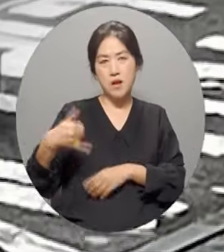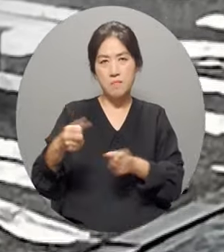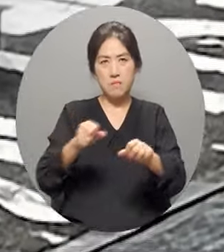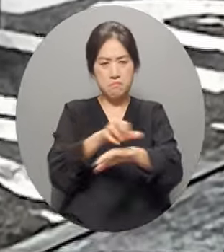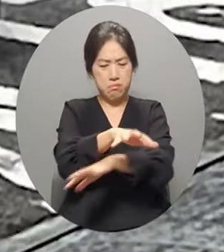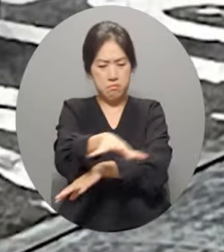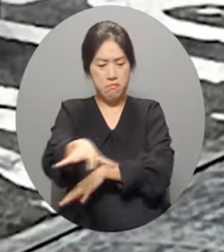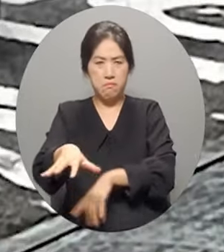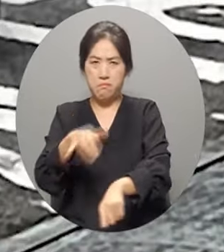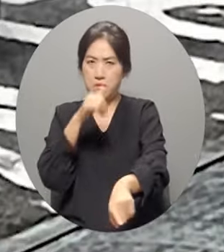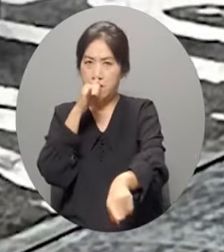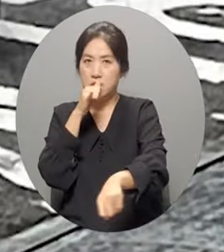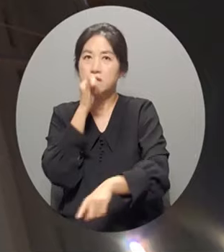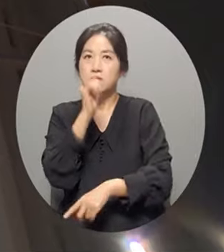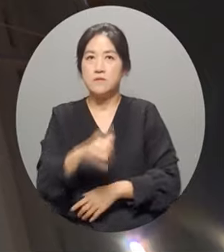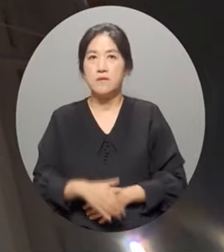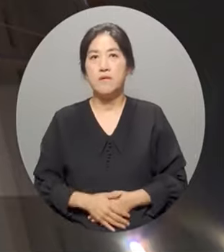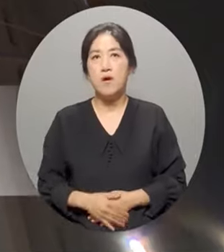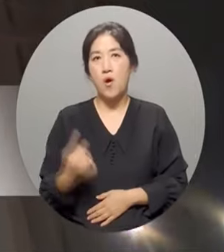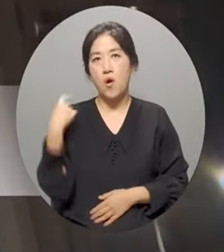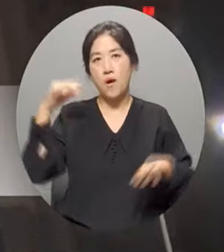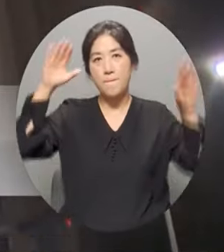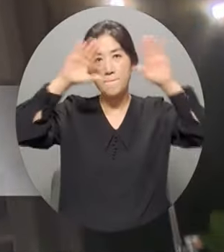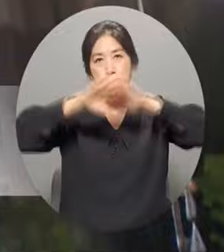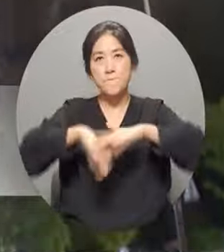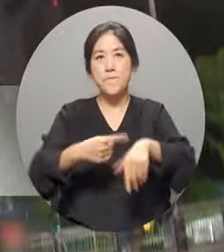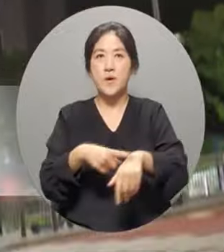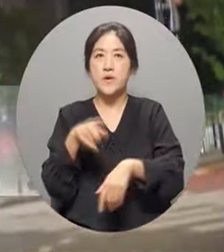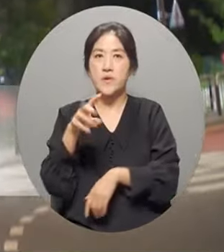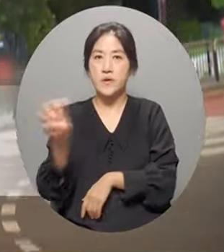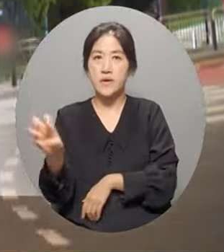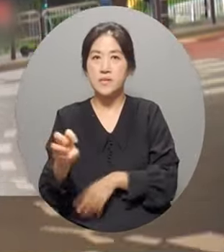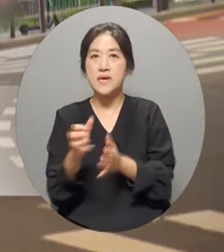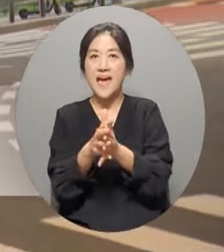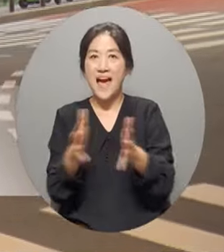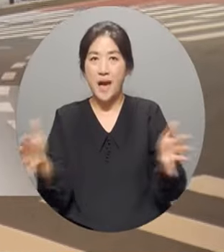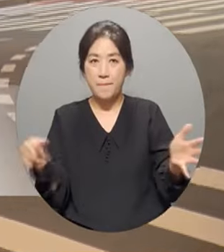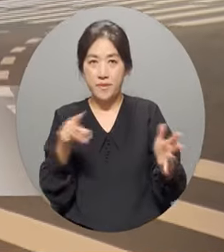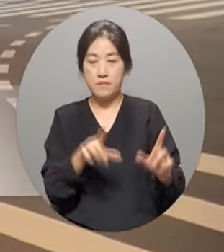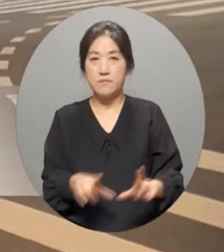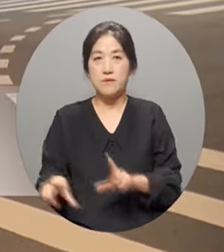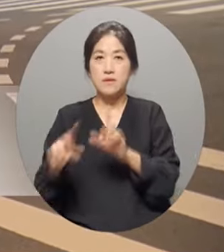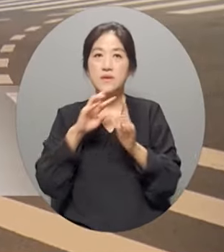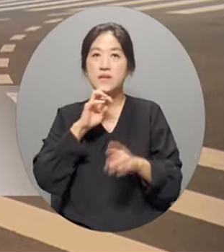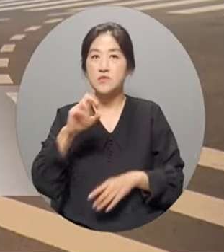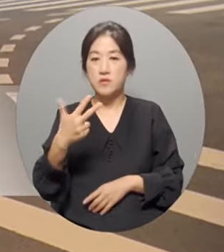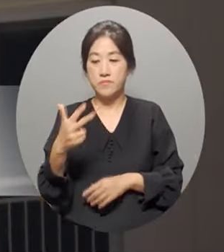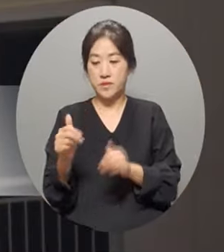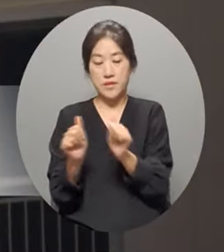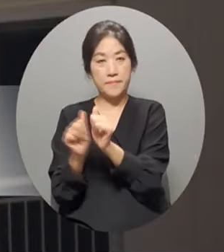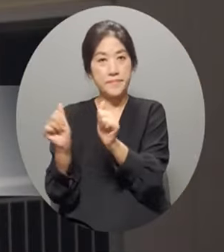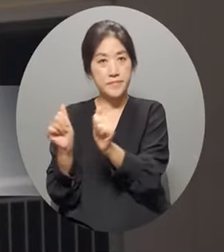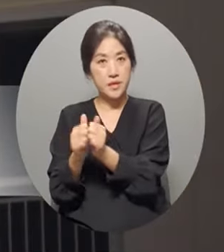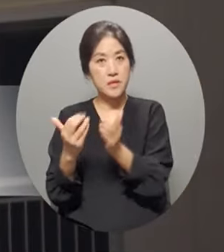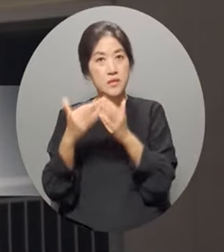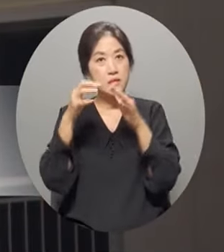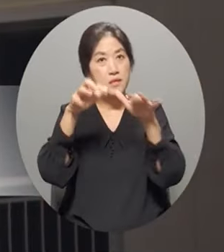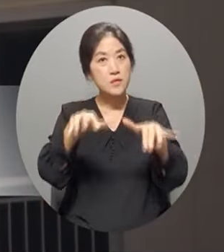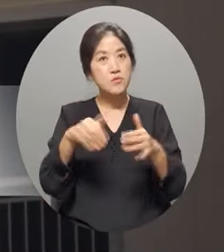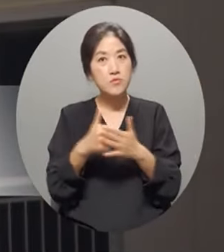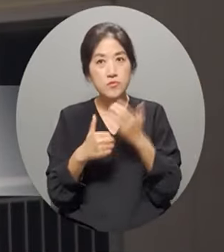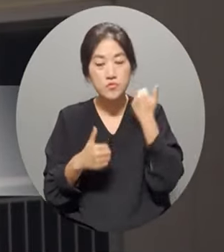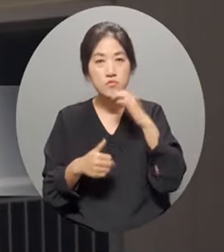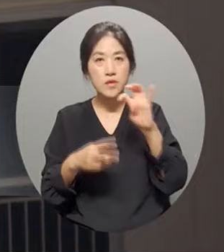어지럽게 널브러져 있습니다. 어젯밤 11시 반쯤 이 아파트에 살던 37살 남성이 이웃 주민인